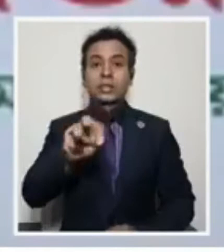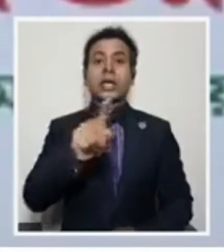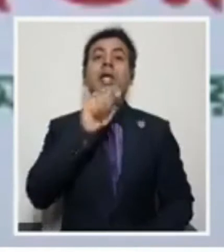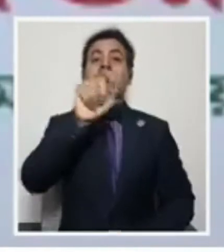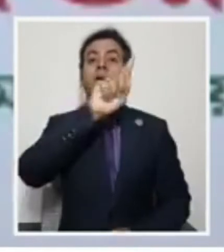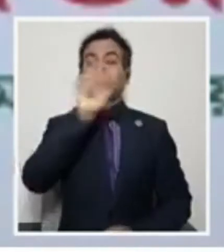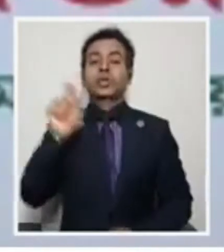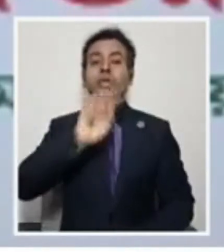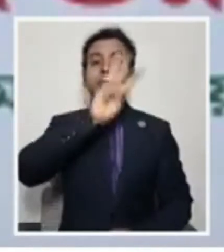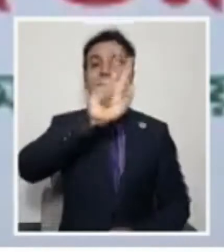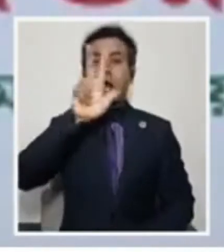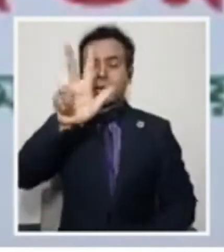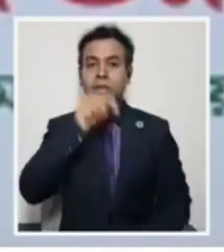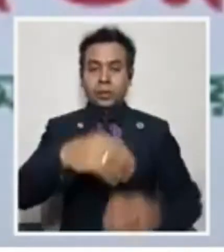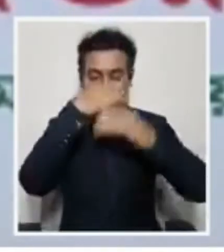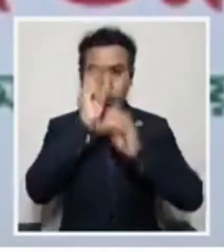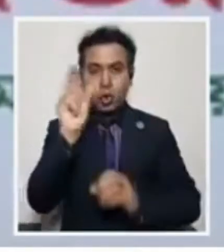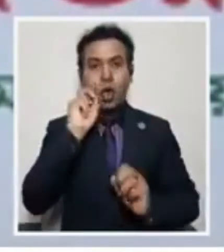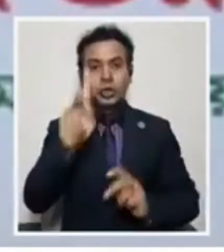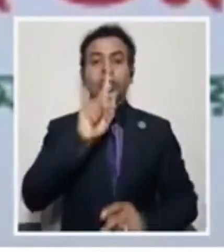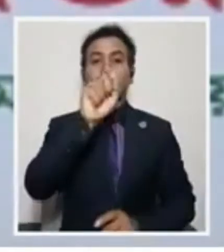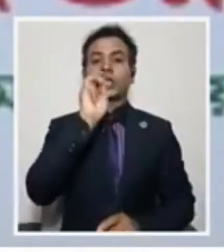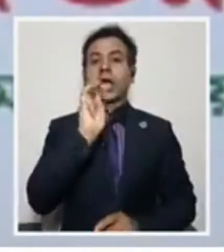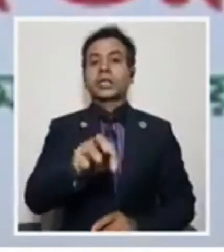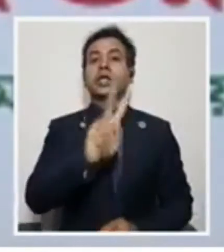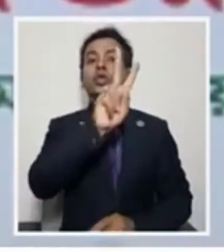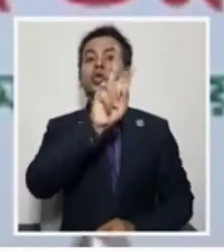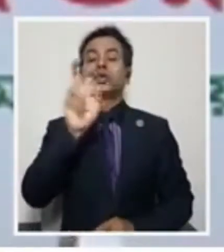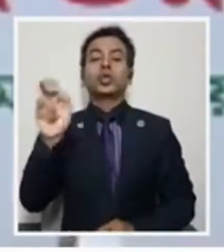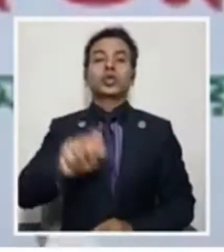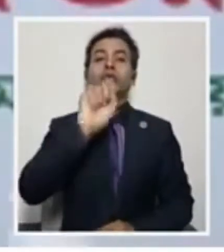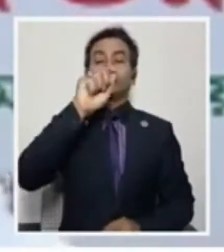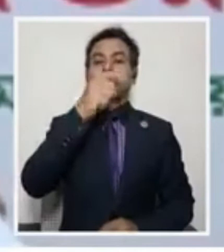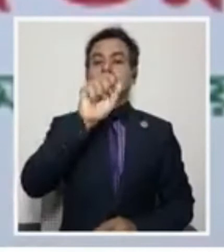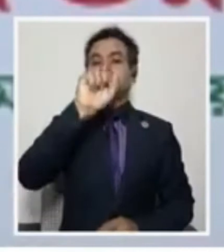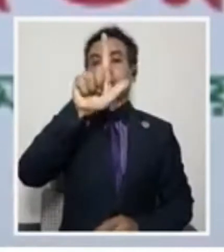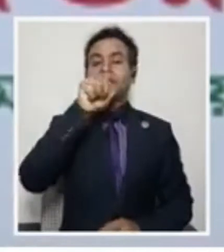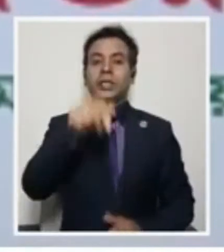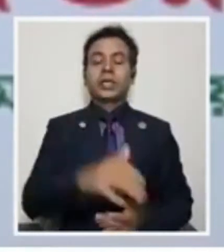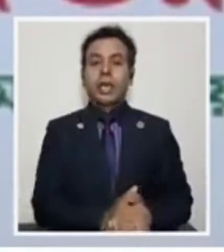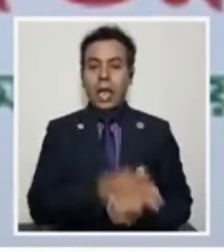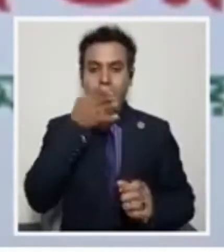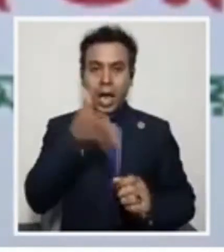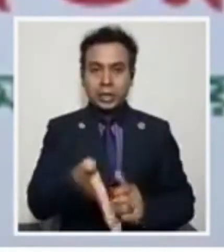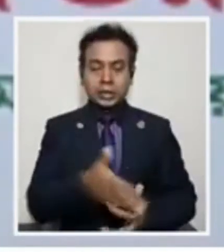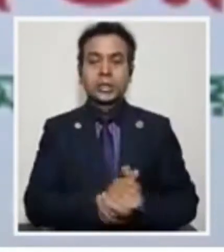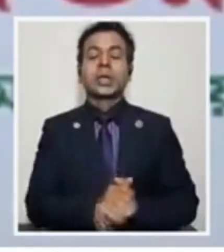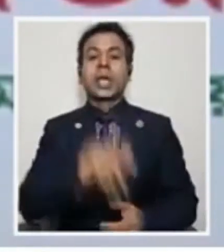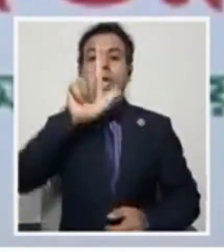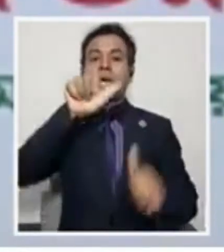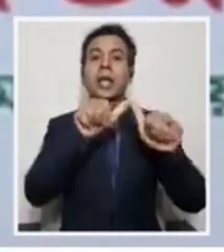10,207টি। এখানে উল্লেখ করতে চাই, আজকে আমাদের ল্যাব 43টি, নতুন আরেকটি ল্যাব সংযোজিত হয়েছে বেসরকারি